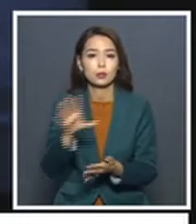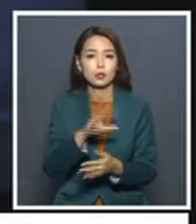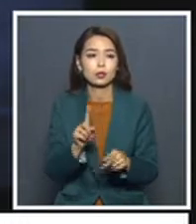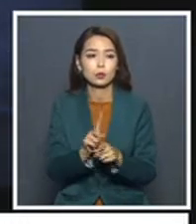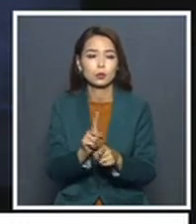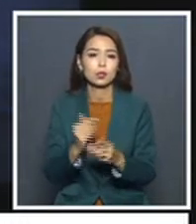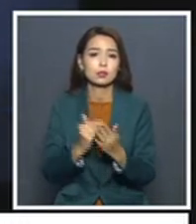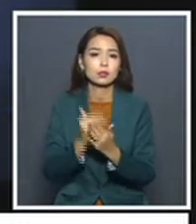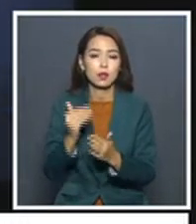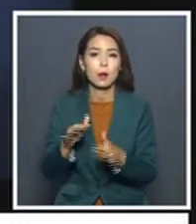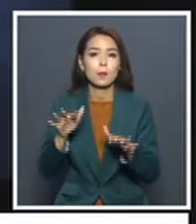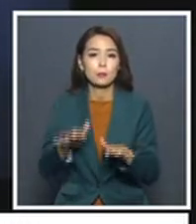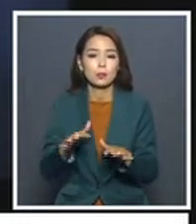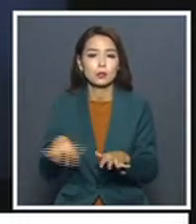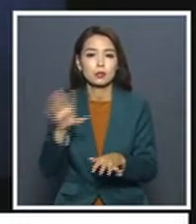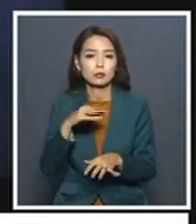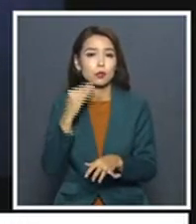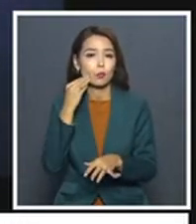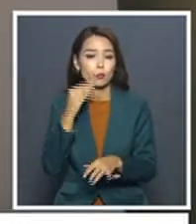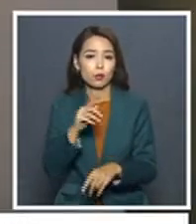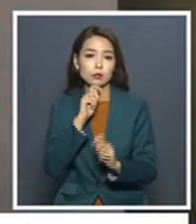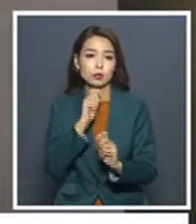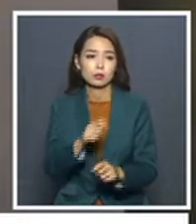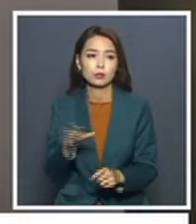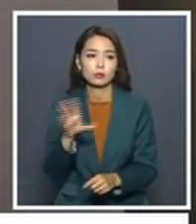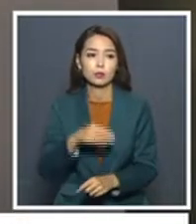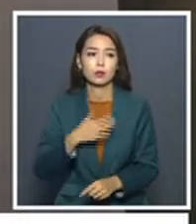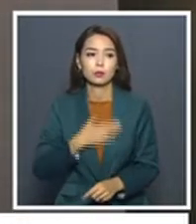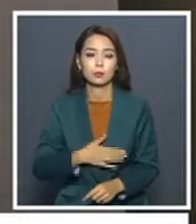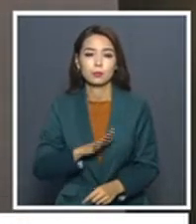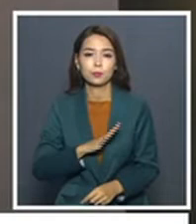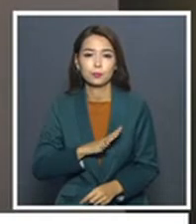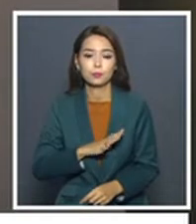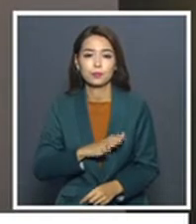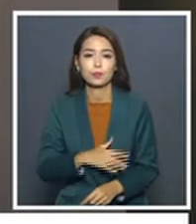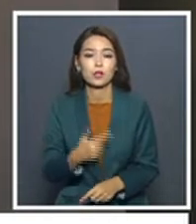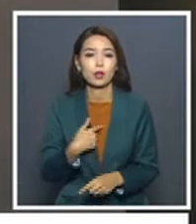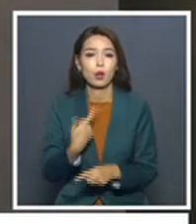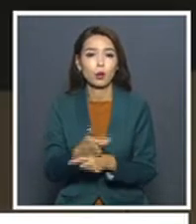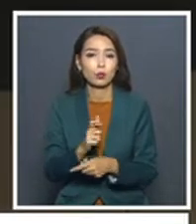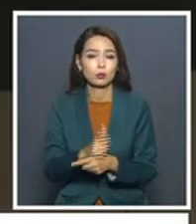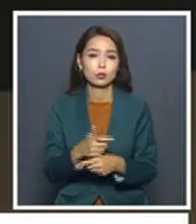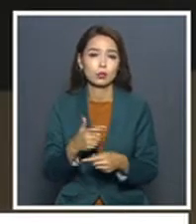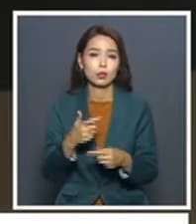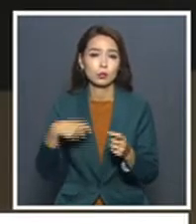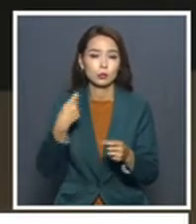биік жергілікті көрерменнің жоғары бағасына ие болды. Керемет фильм, ерекше әсер алдым.